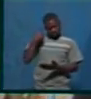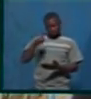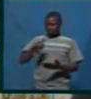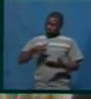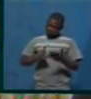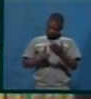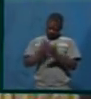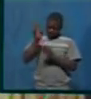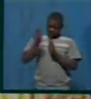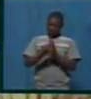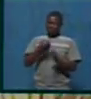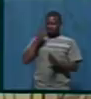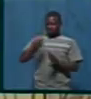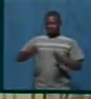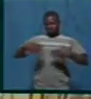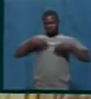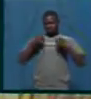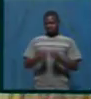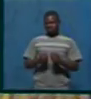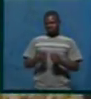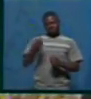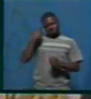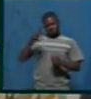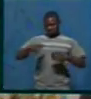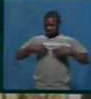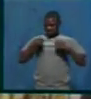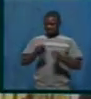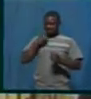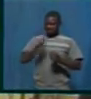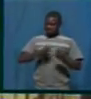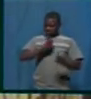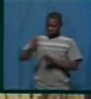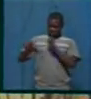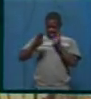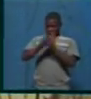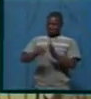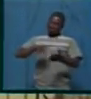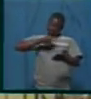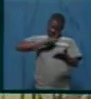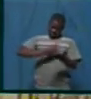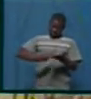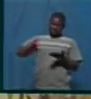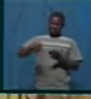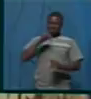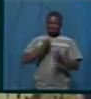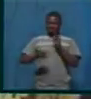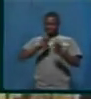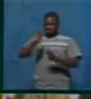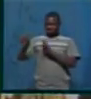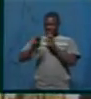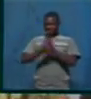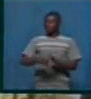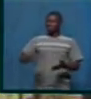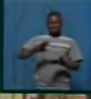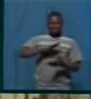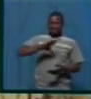santé. Pour qu'il y ait la santé, il faut que l'environnement se porte bien. Si l'environnement va mal, naturellement nous irons mal. Et si